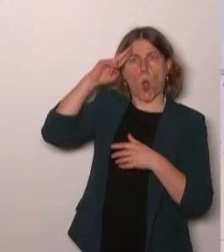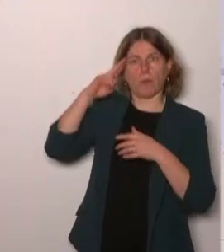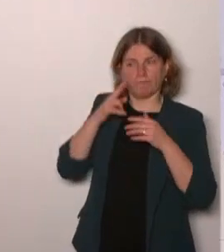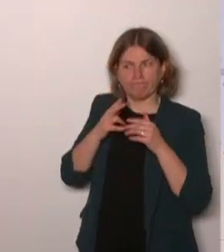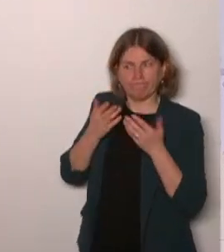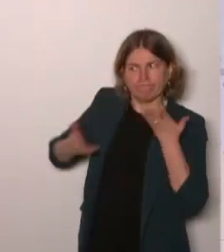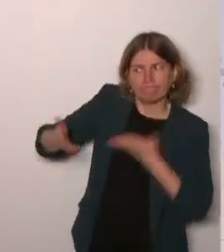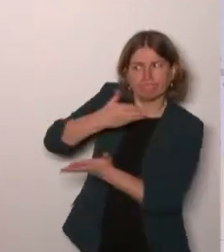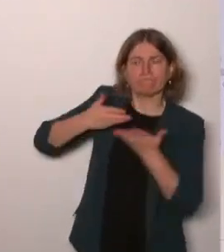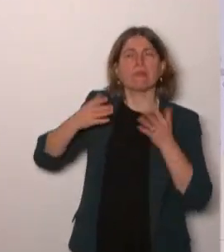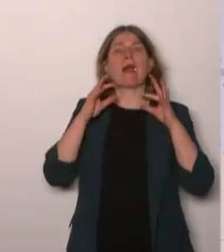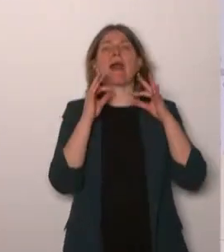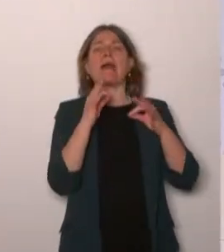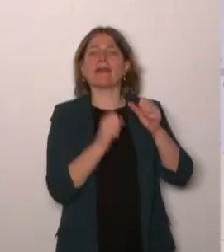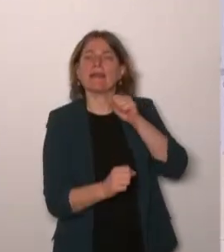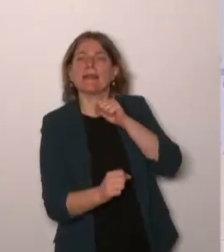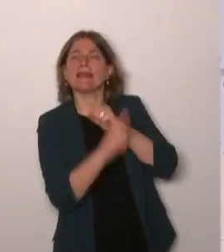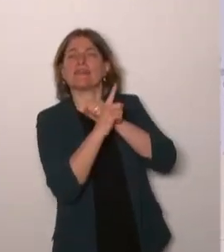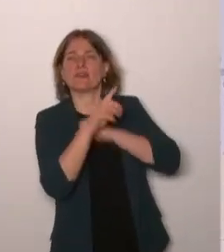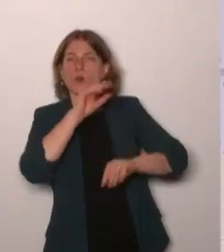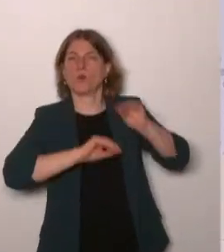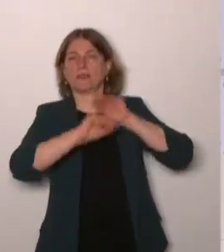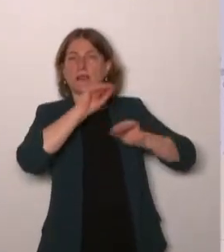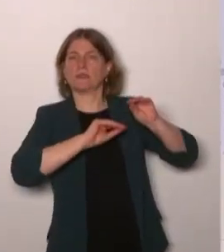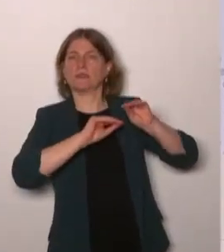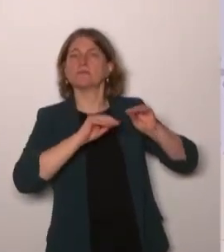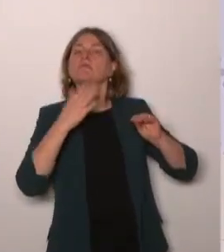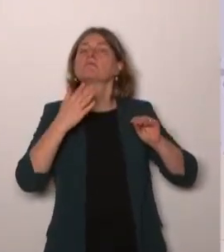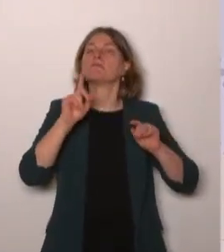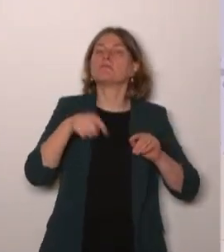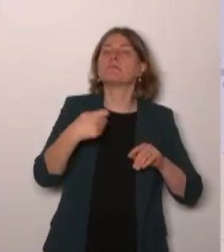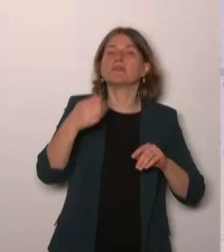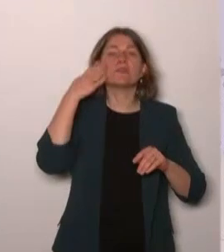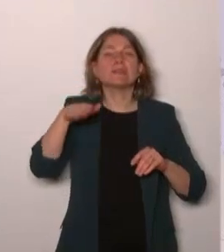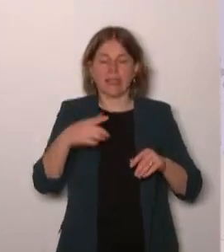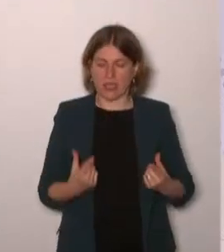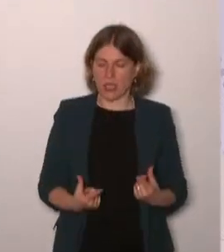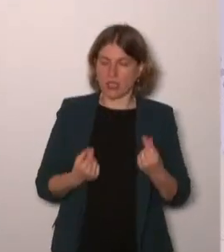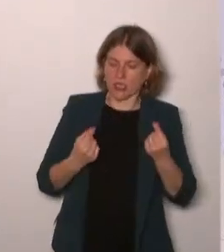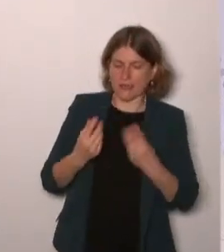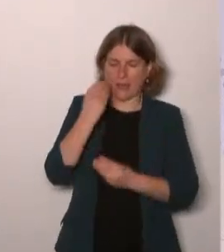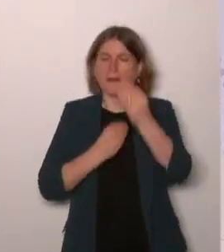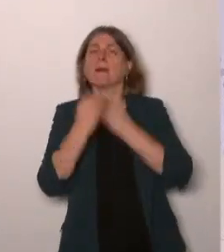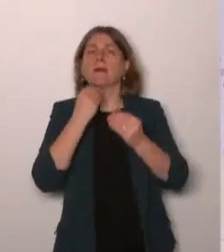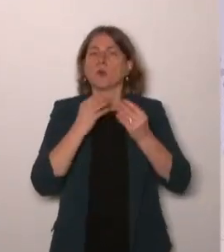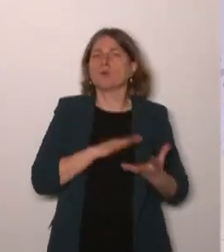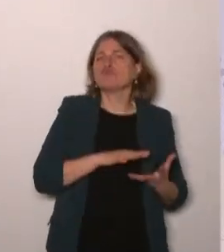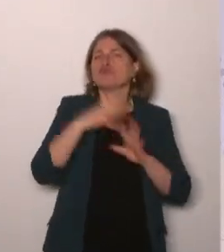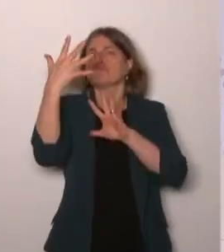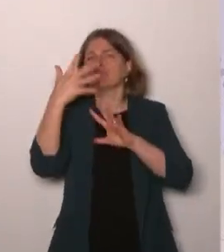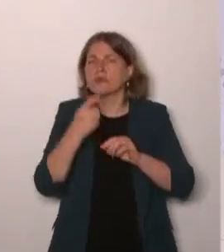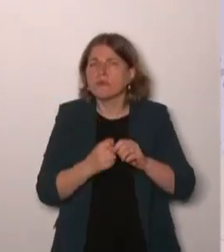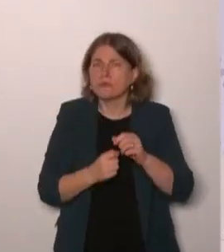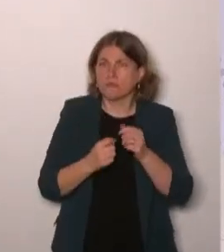'innovation thérapeutique. Alors les traitements en matière de cancer sont toujours plus nombreux sur le marché. Ils sont toujours plus innovants, mais